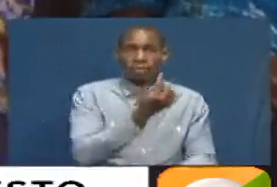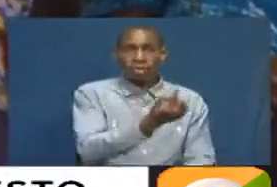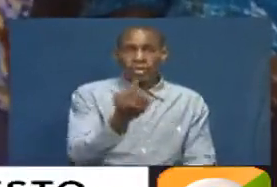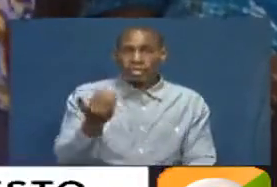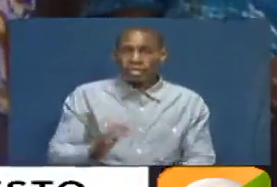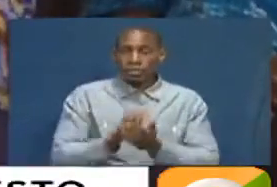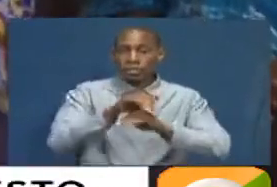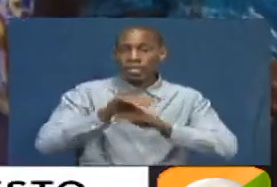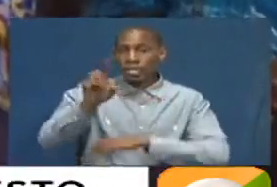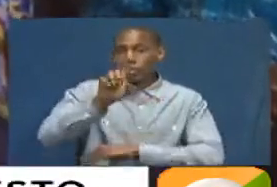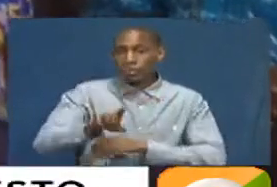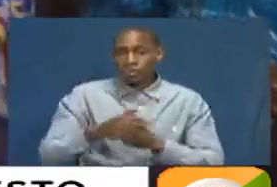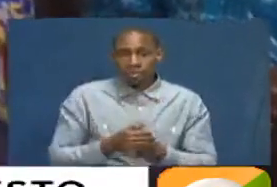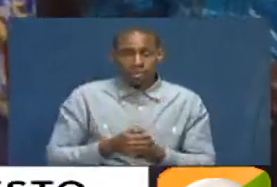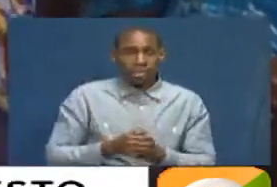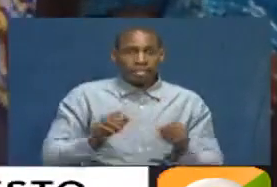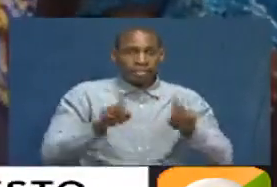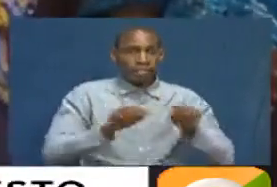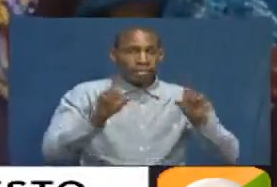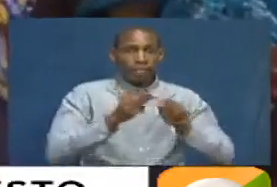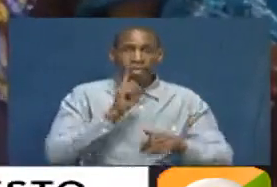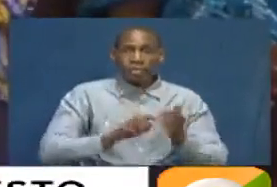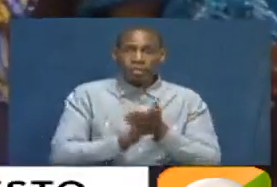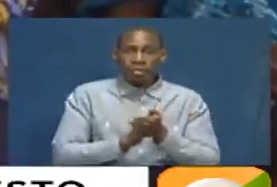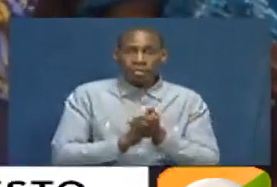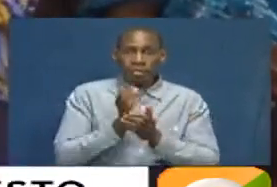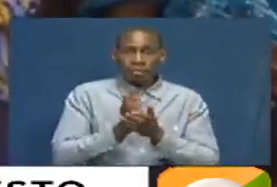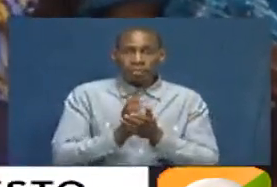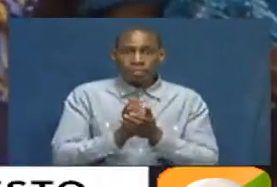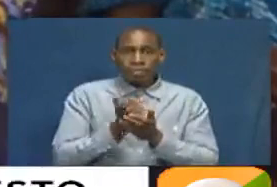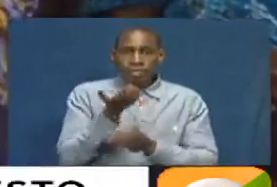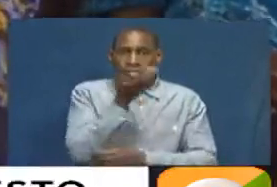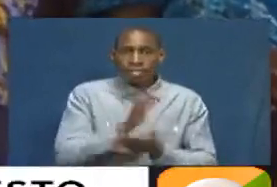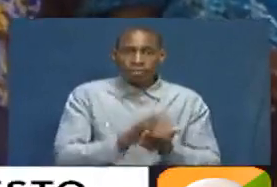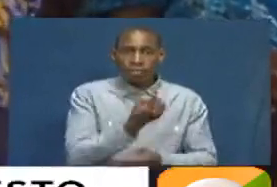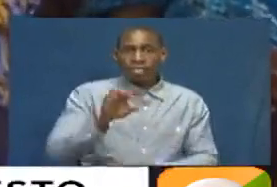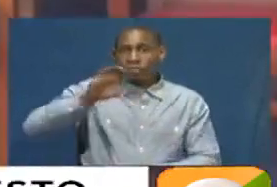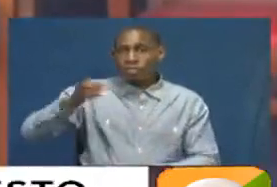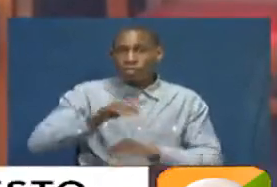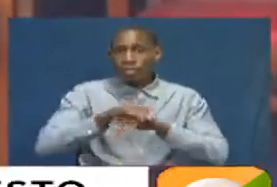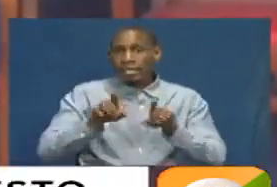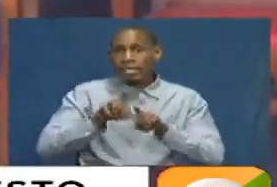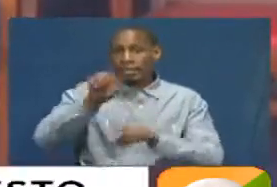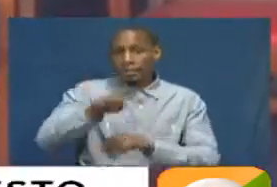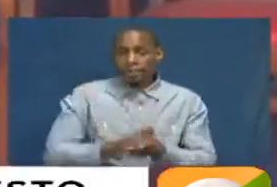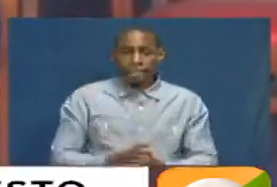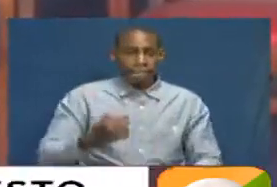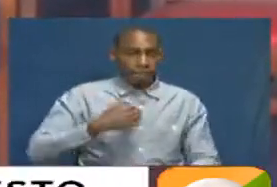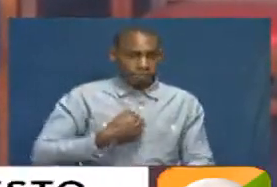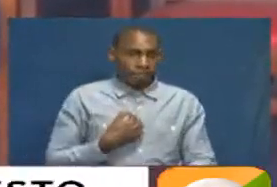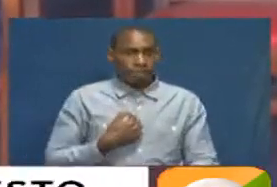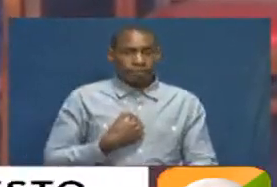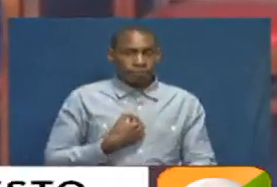mtoto. Tulipata? Alisema tutapata stadium kwa kila constituency. Tulipata? Ni mimi nitakuwa